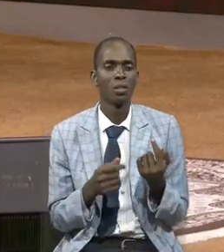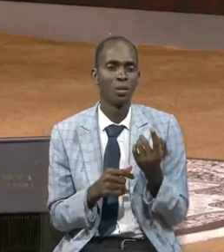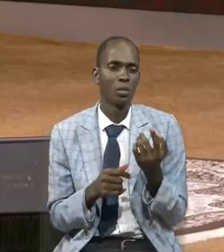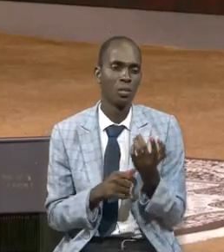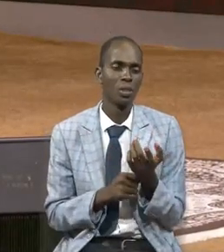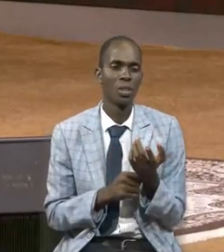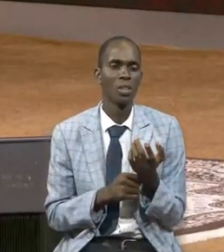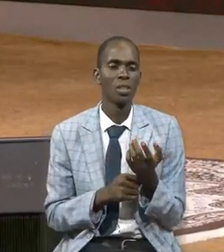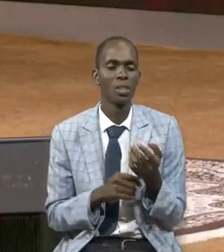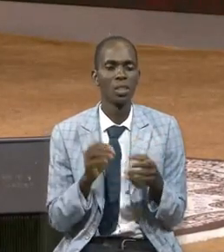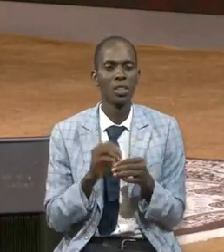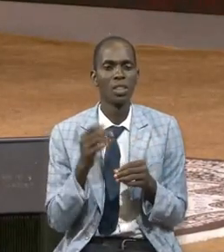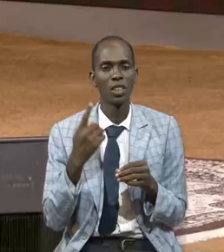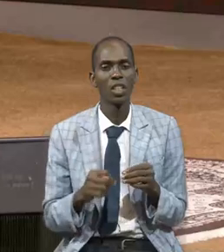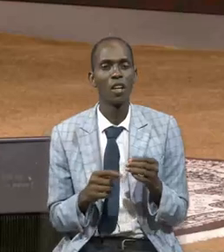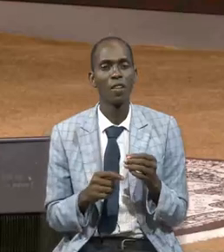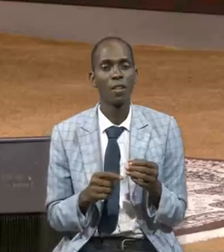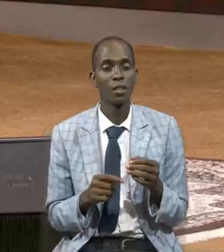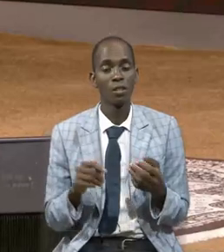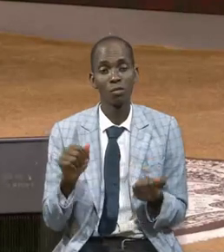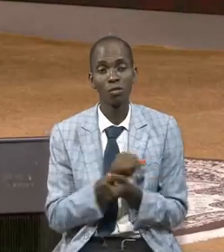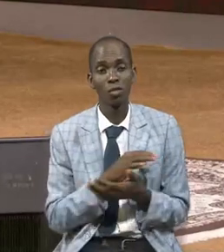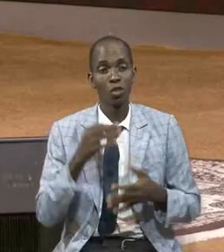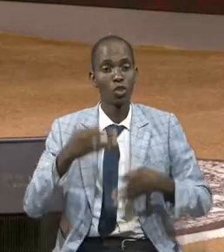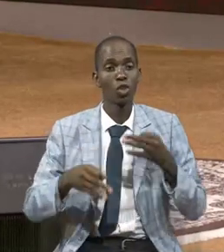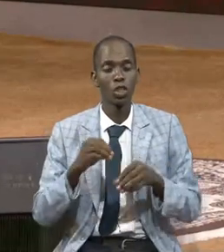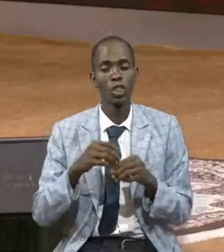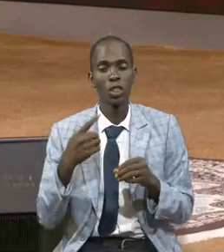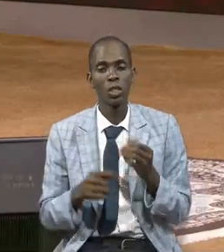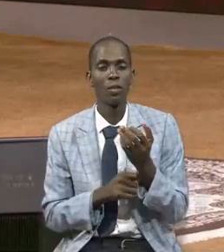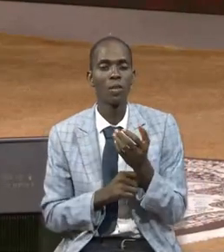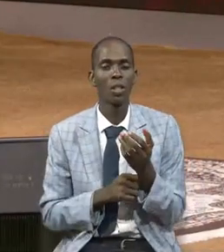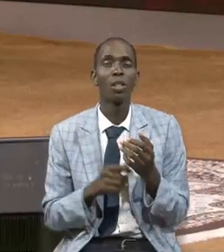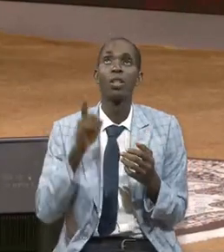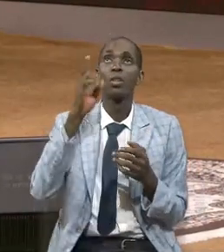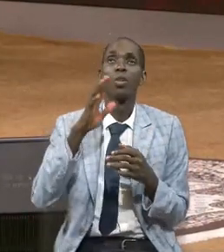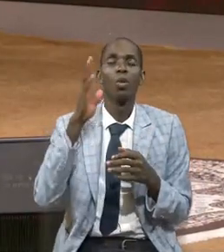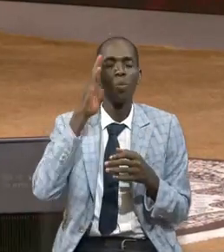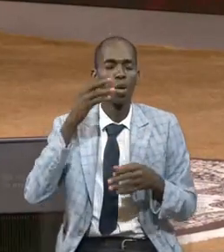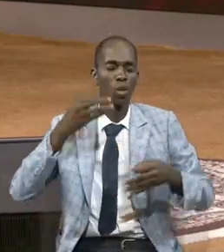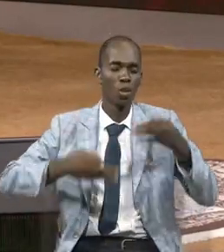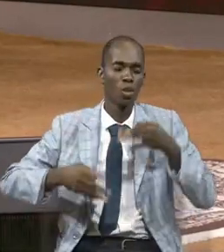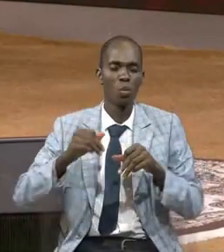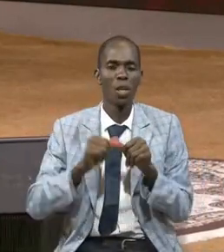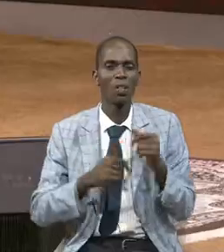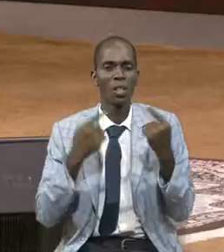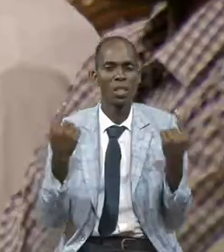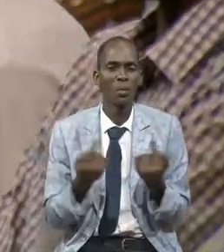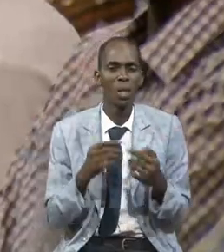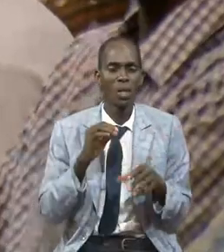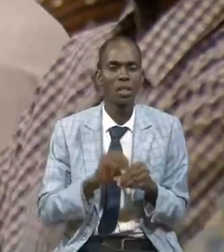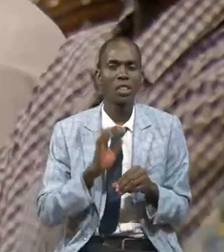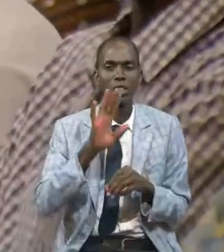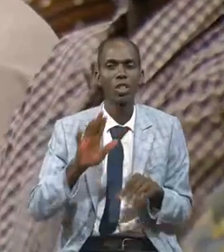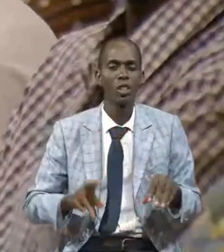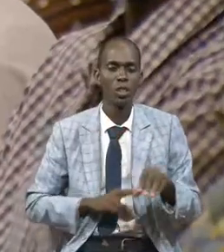une chair semblable à celle du péché. Le Seigneur va condamner tout péché au nom